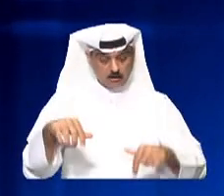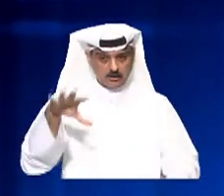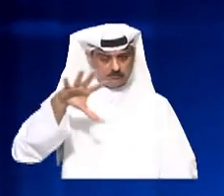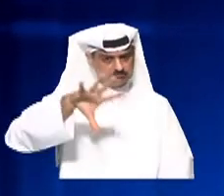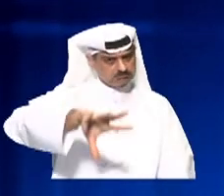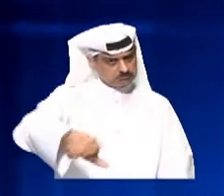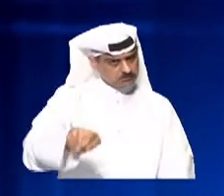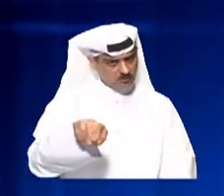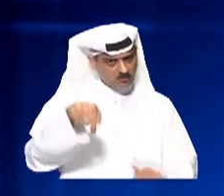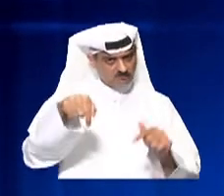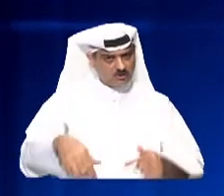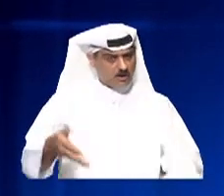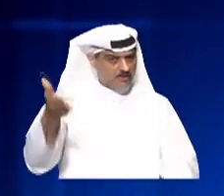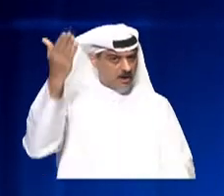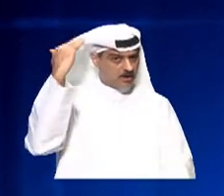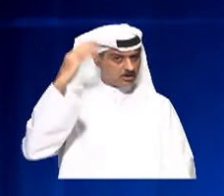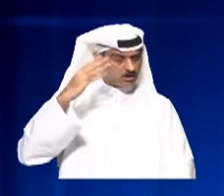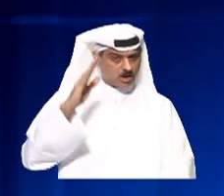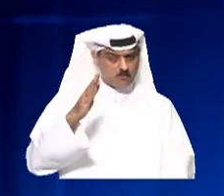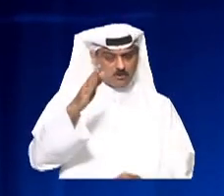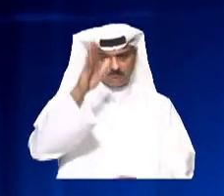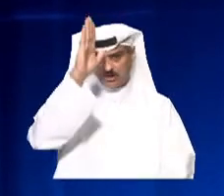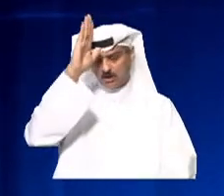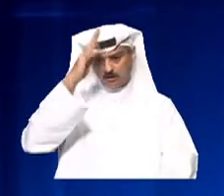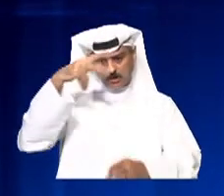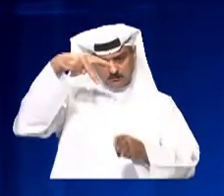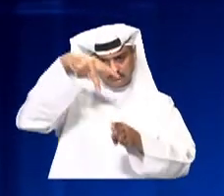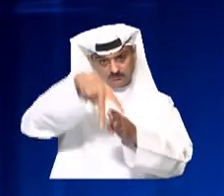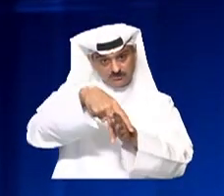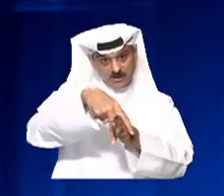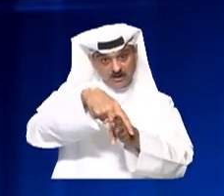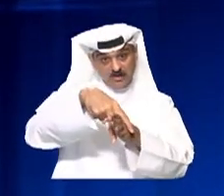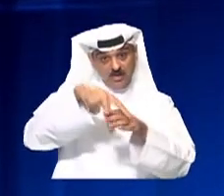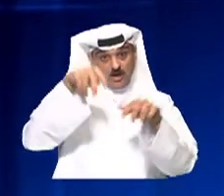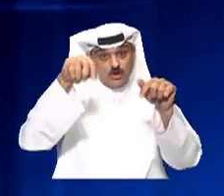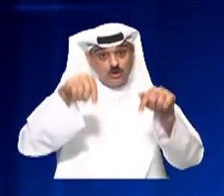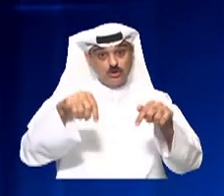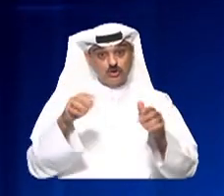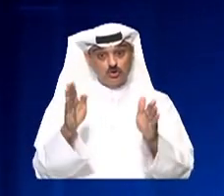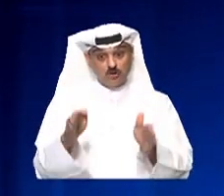خلال الغزو العراقي، ومن بينها الأرشيف الوطني الكويتي. Yeah.